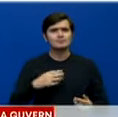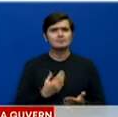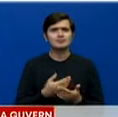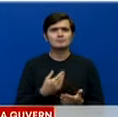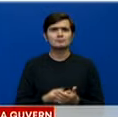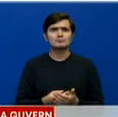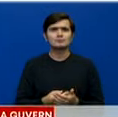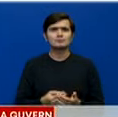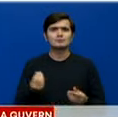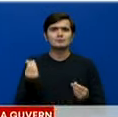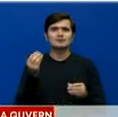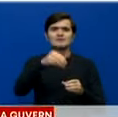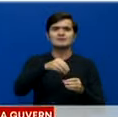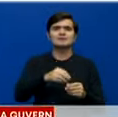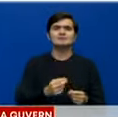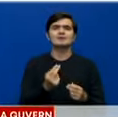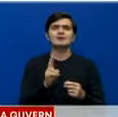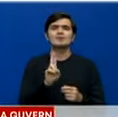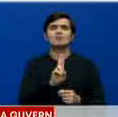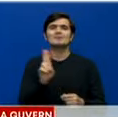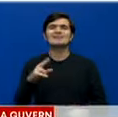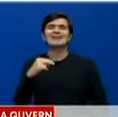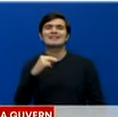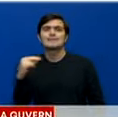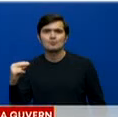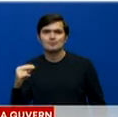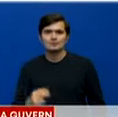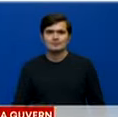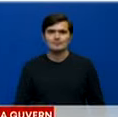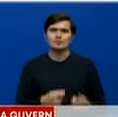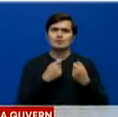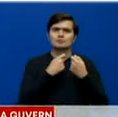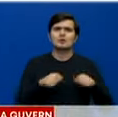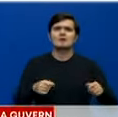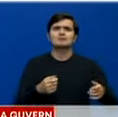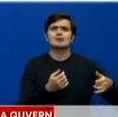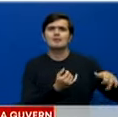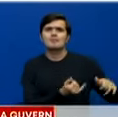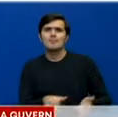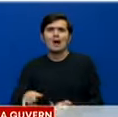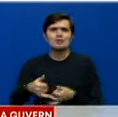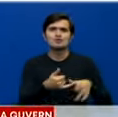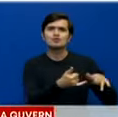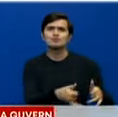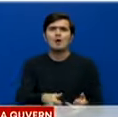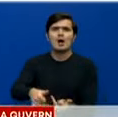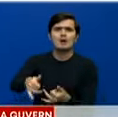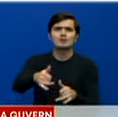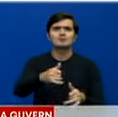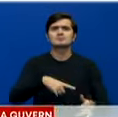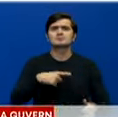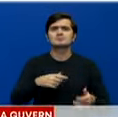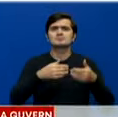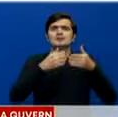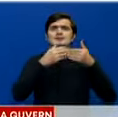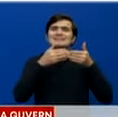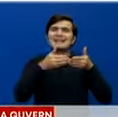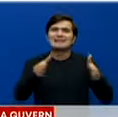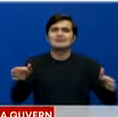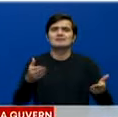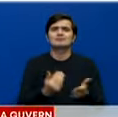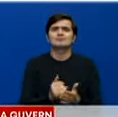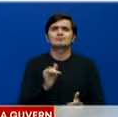de utilitate publică, toate patinoarele sunt deschise pentru toți care vor să practice hockey-ul sau vor să